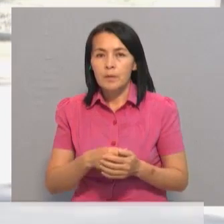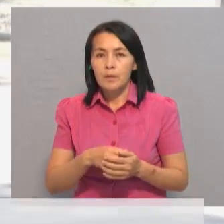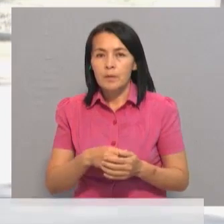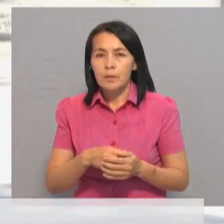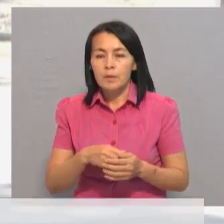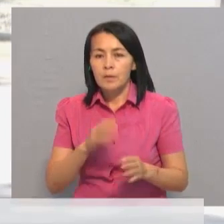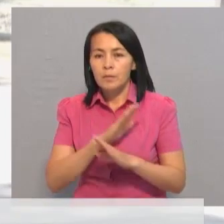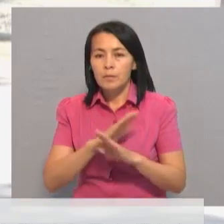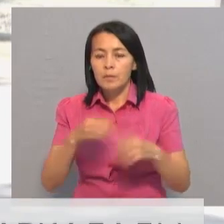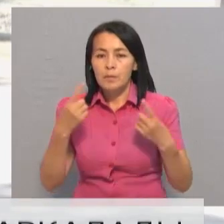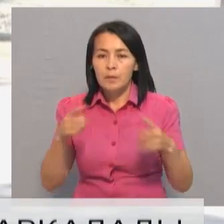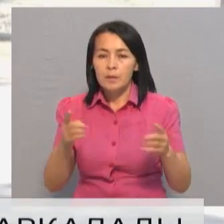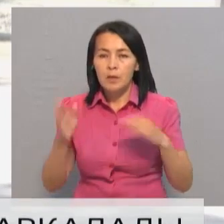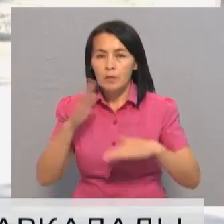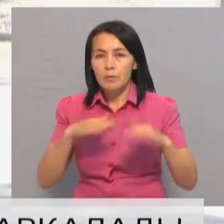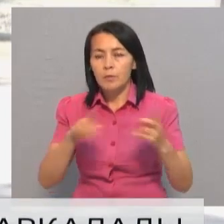жерлерде сол басқаға барып,